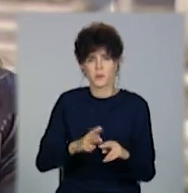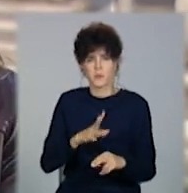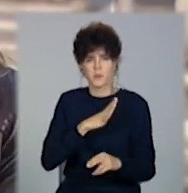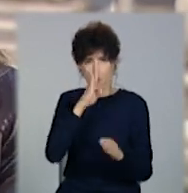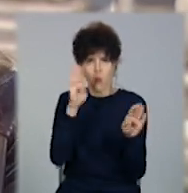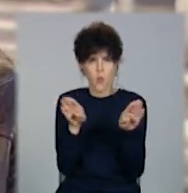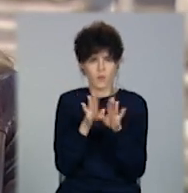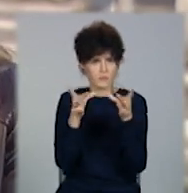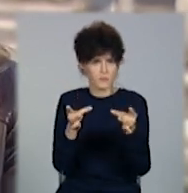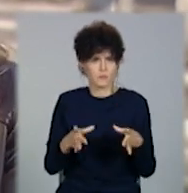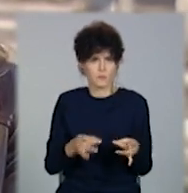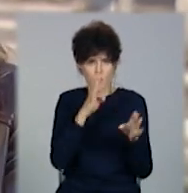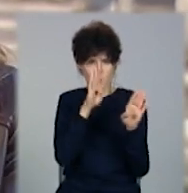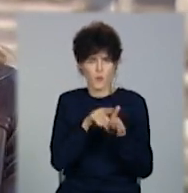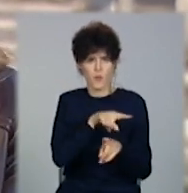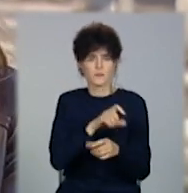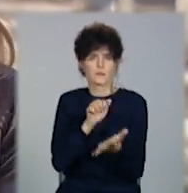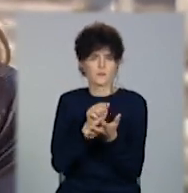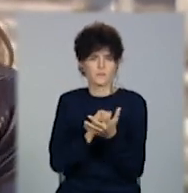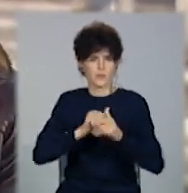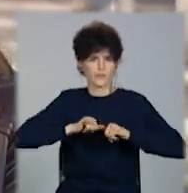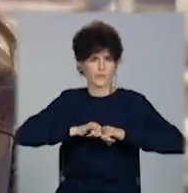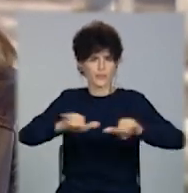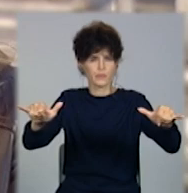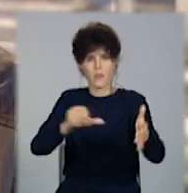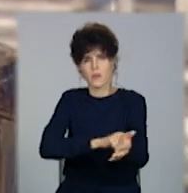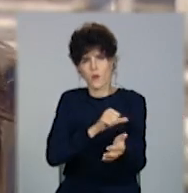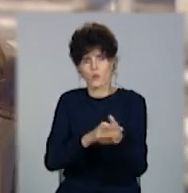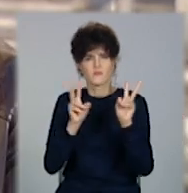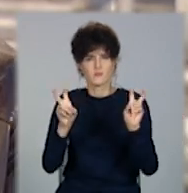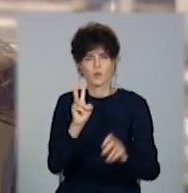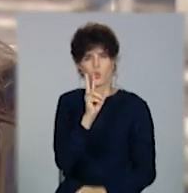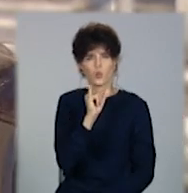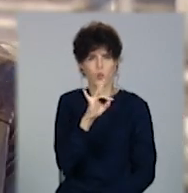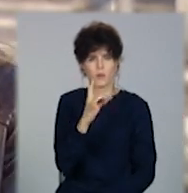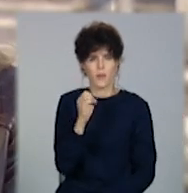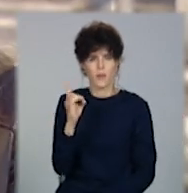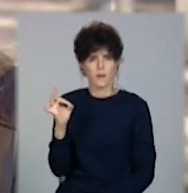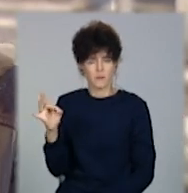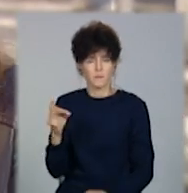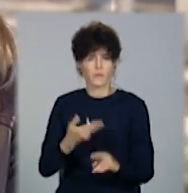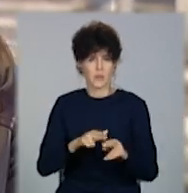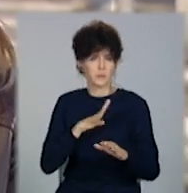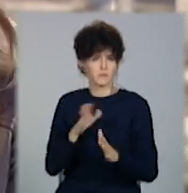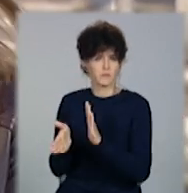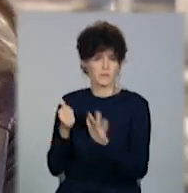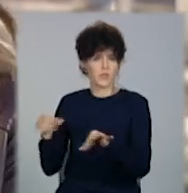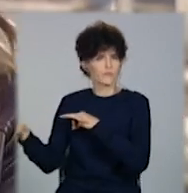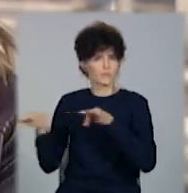пакунки на те, що розповсюджують так звані кур'єри. На місце викликали слідчо-оперативну групу,